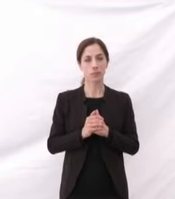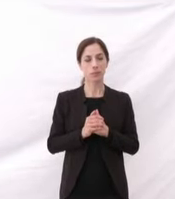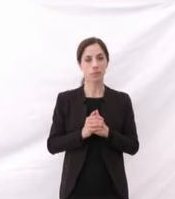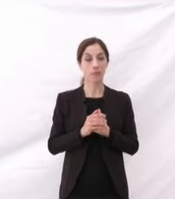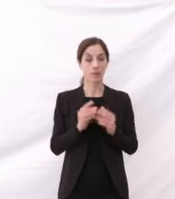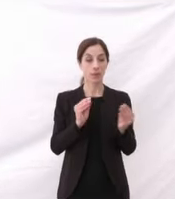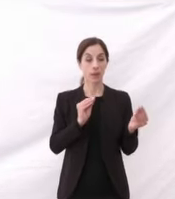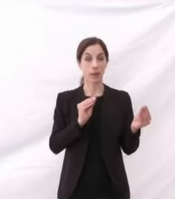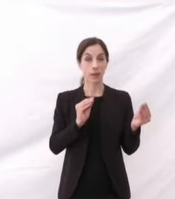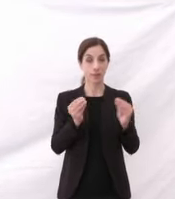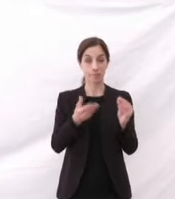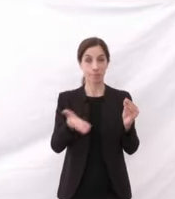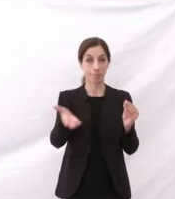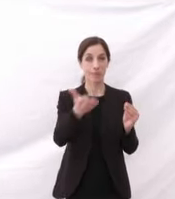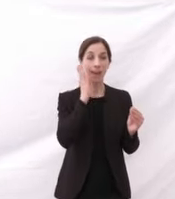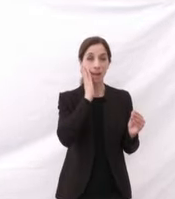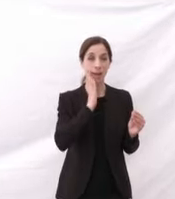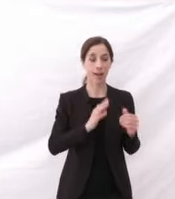cari ragazzi, vorrei